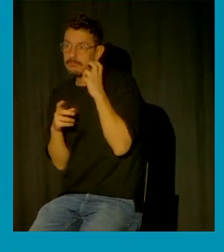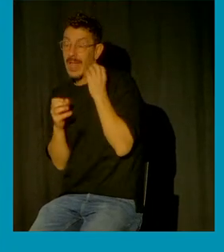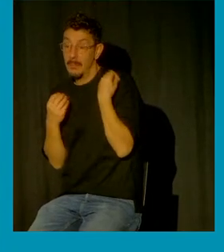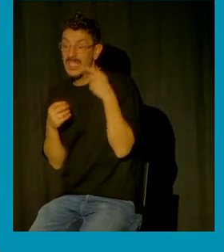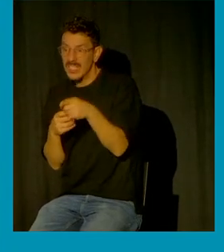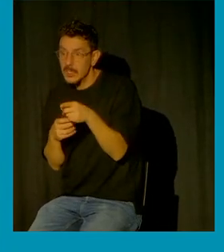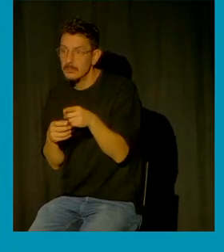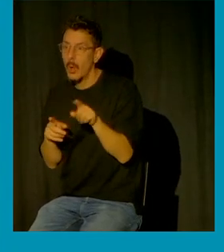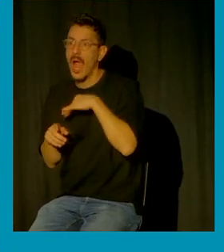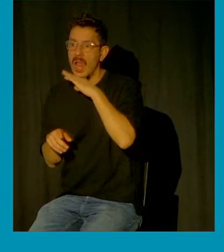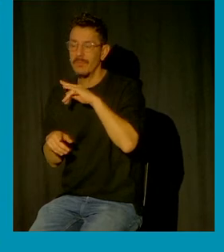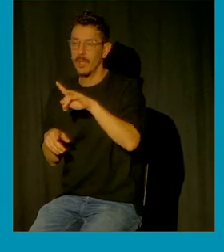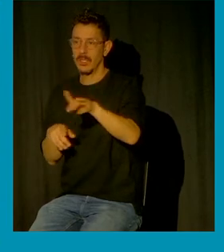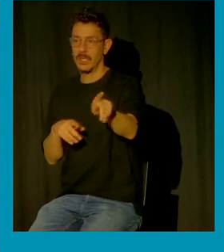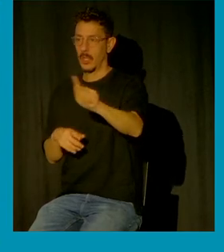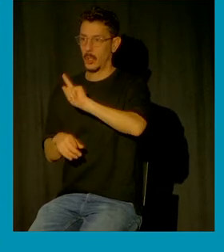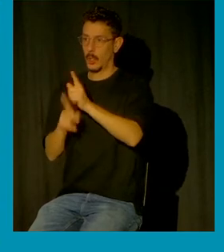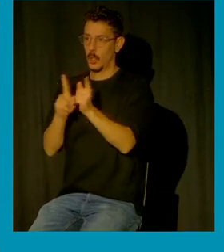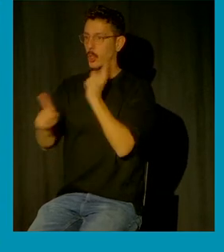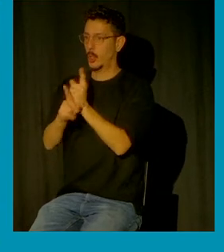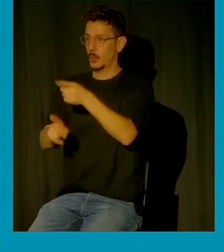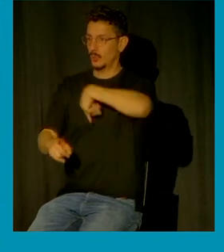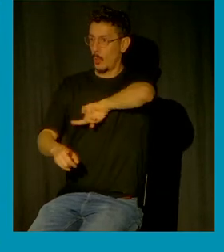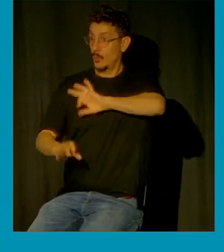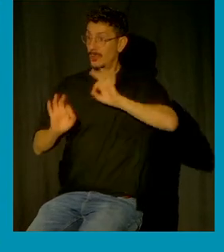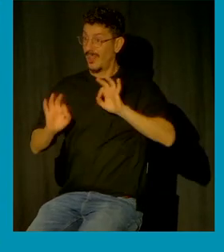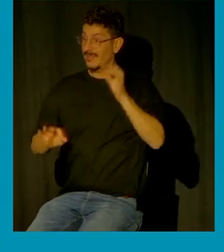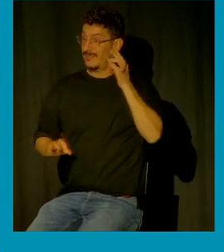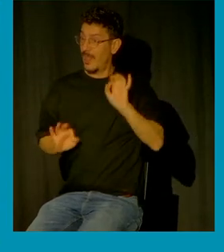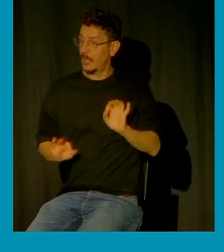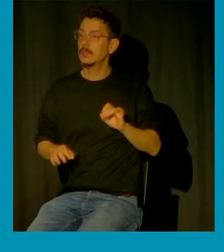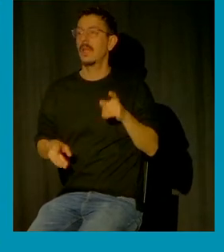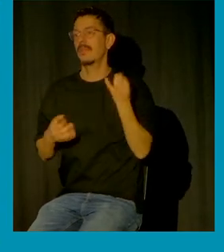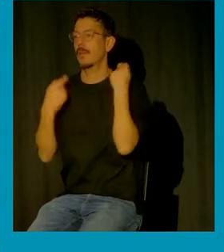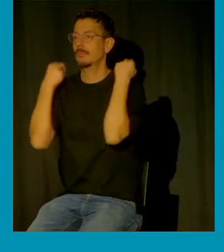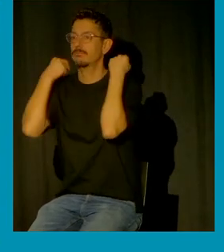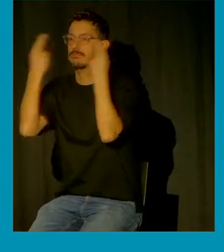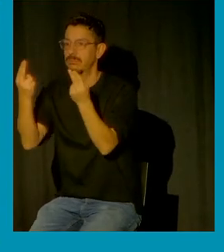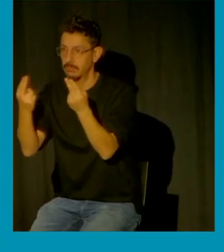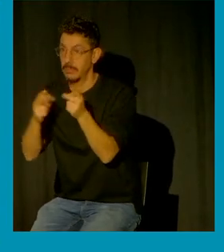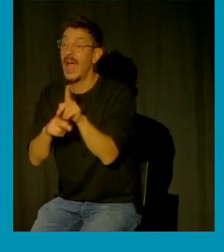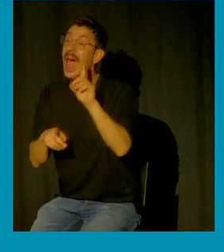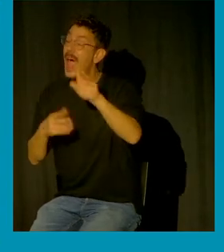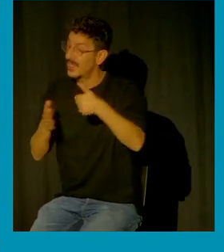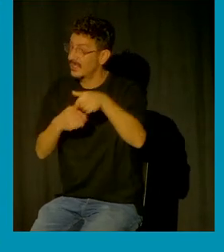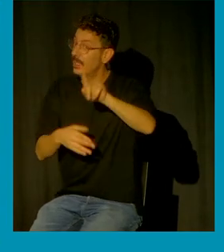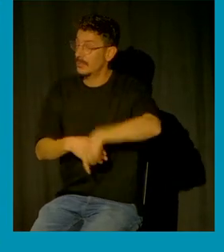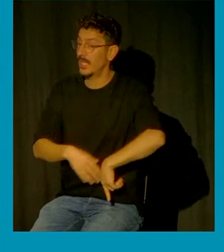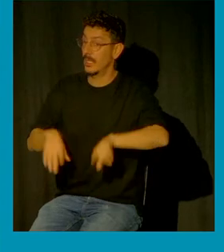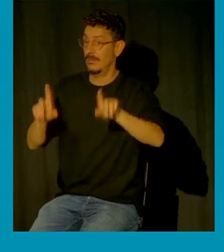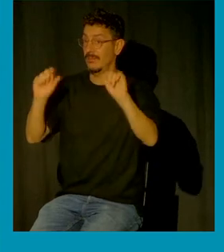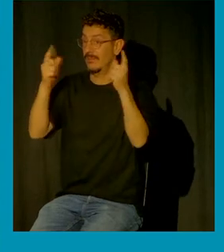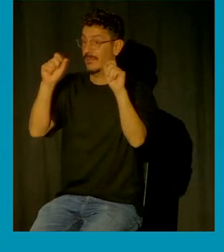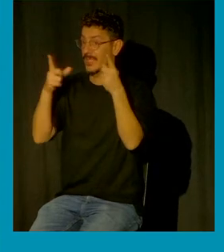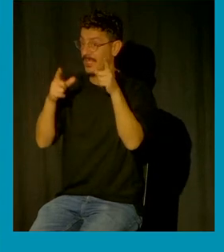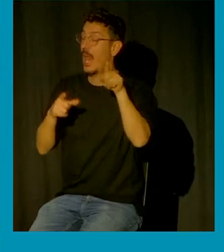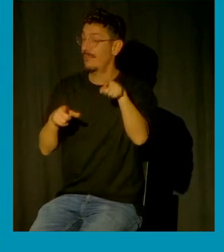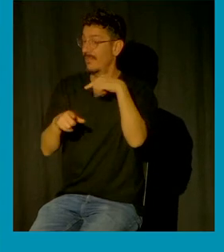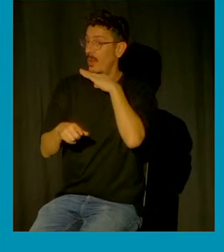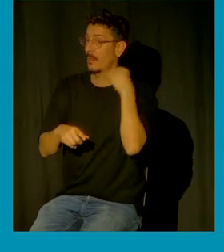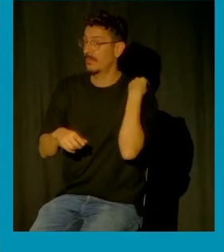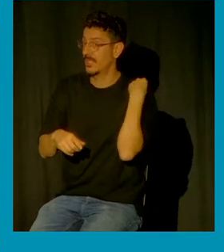manifestació de violències masclistes també ara escoltàvem les violències digitals que vosaltres que